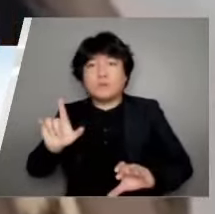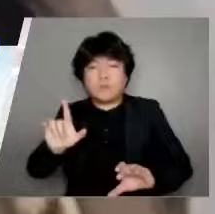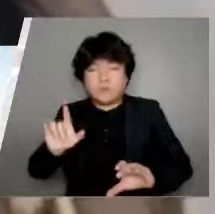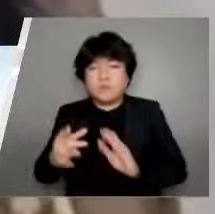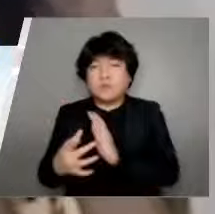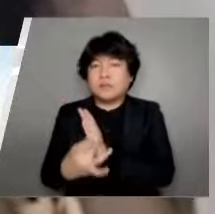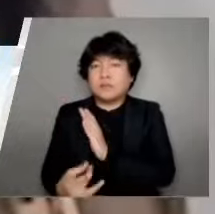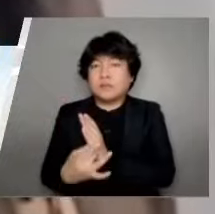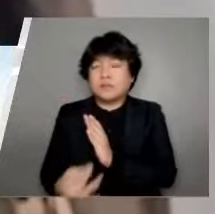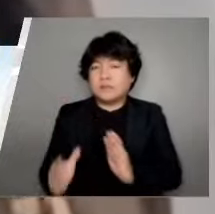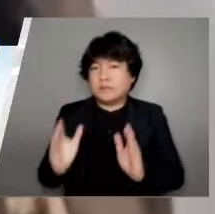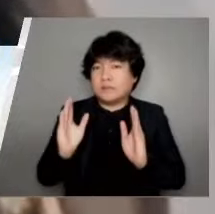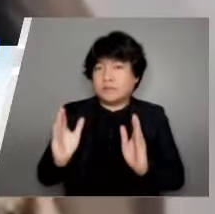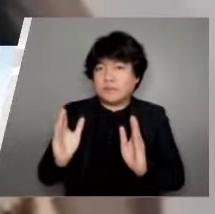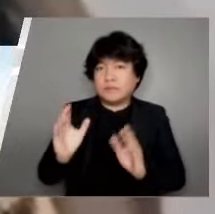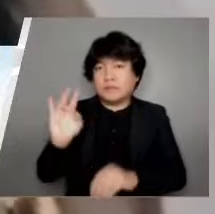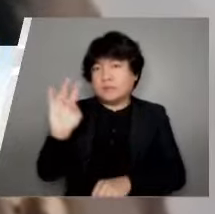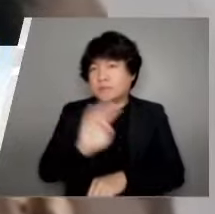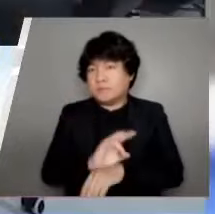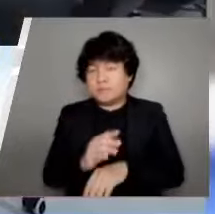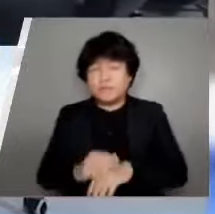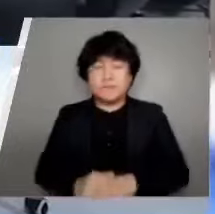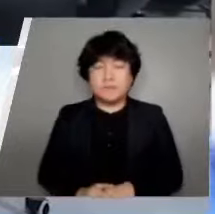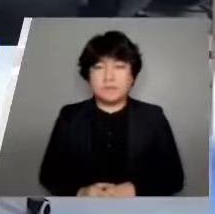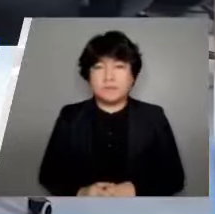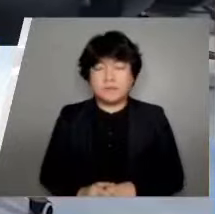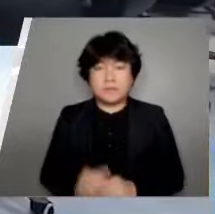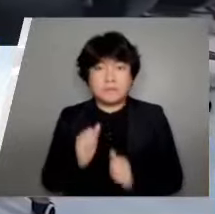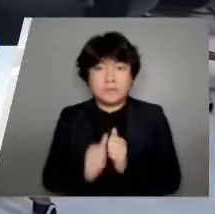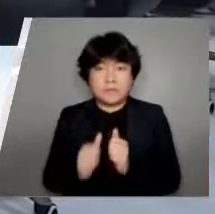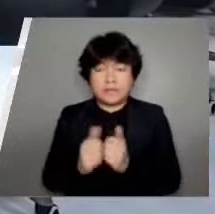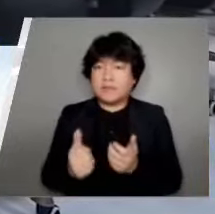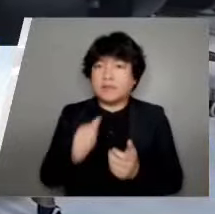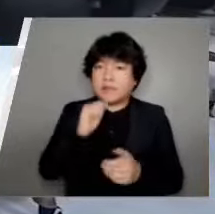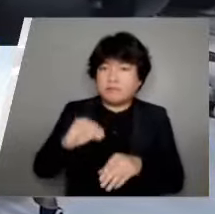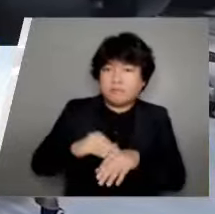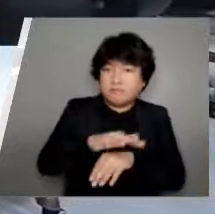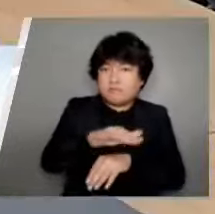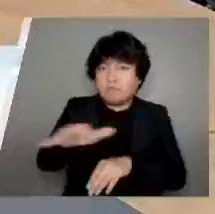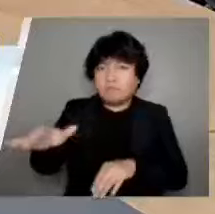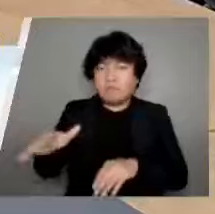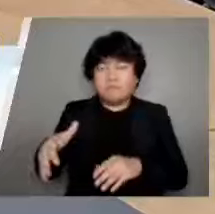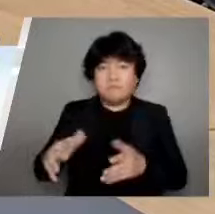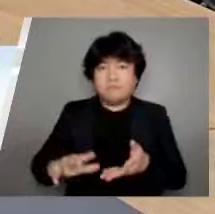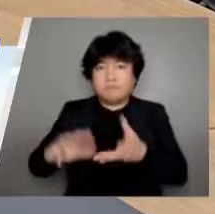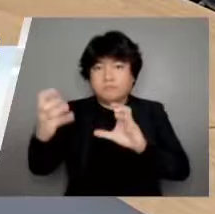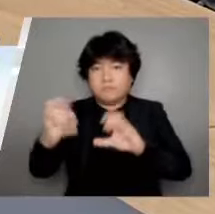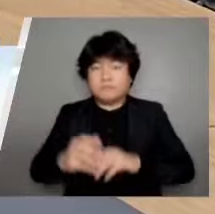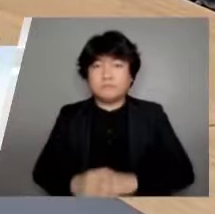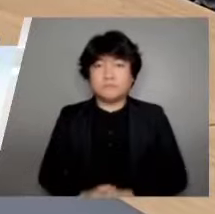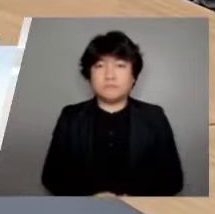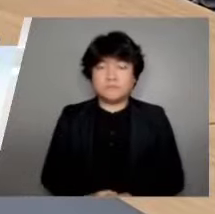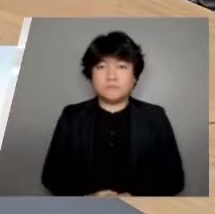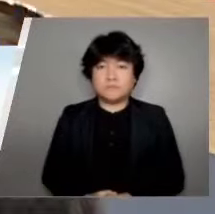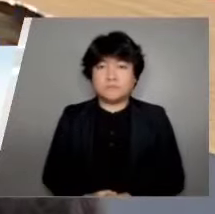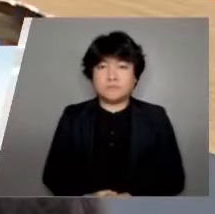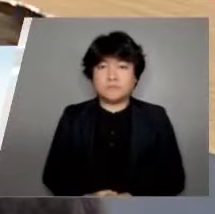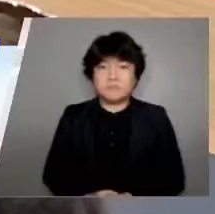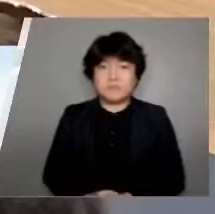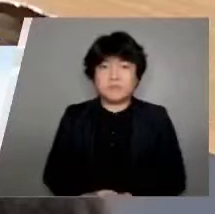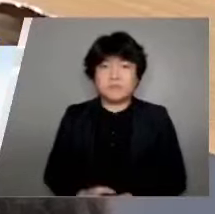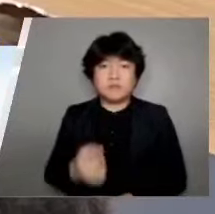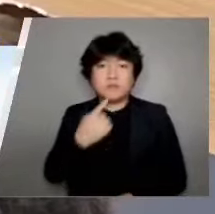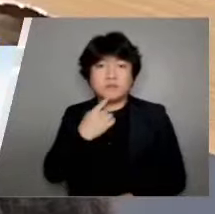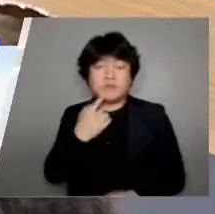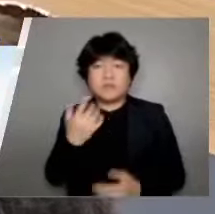po hindi makaapekto sa ating kapaligiran. Ang Department of Environment and Natural Resources maglalagay ng monitoring instruments sa oras na matukoy